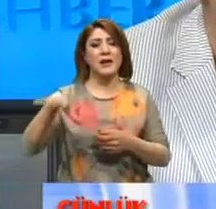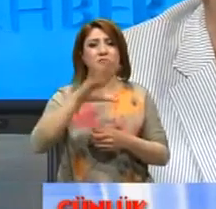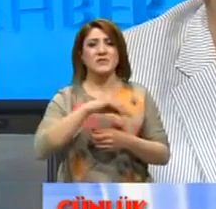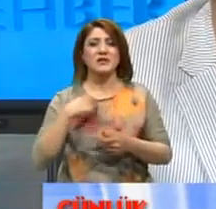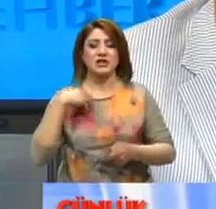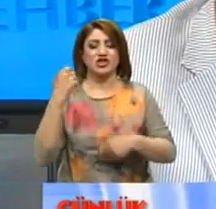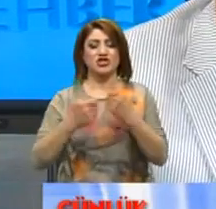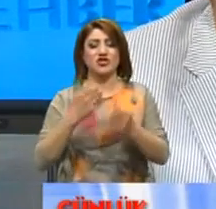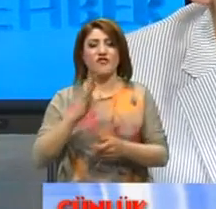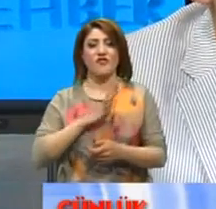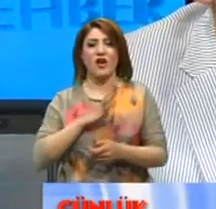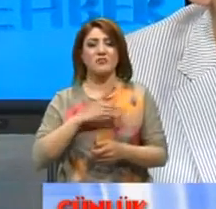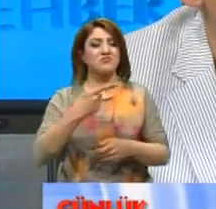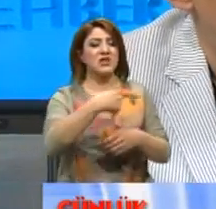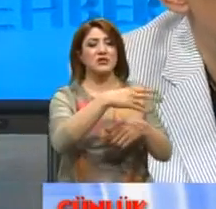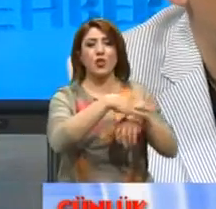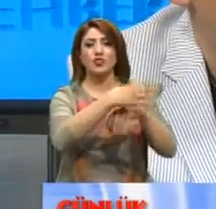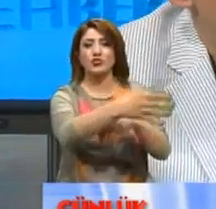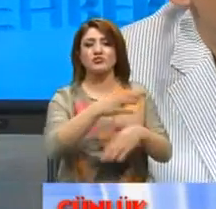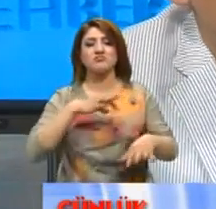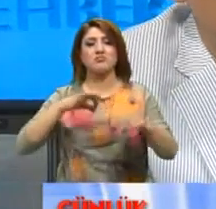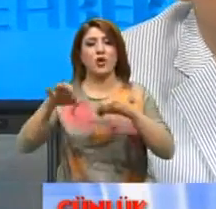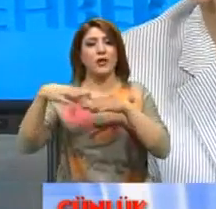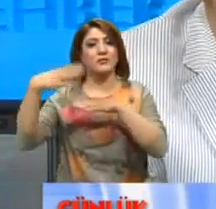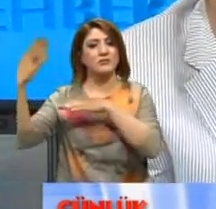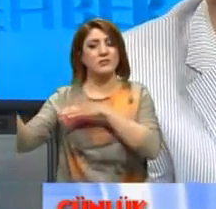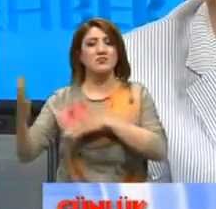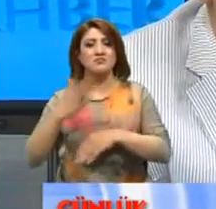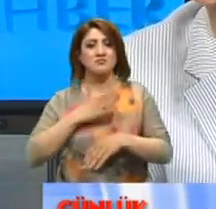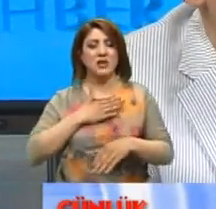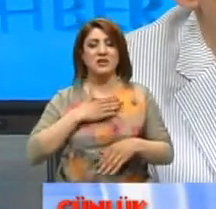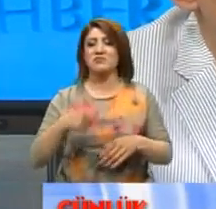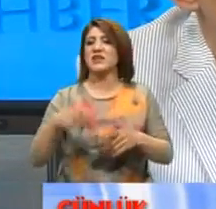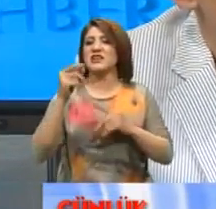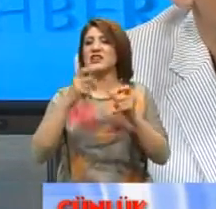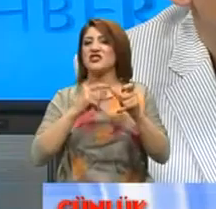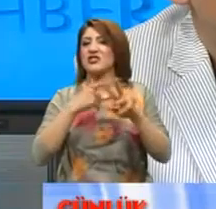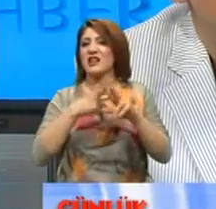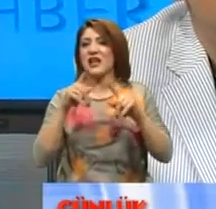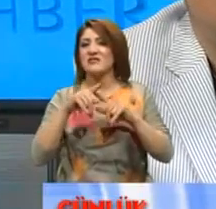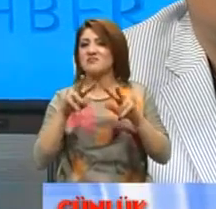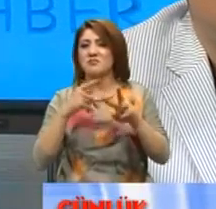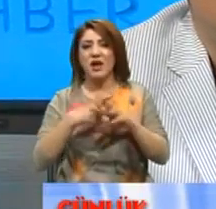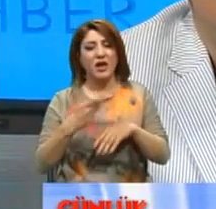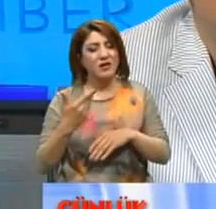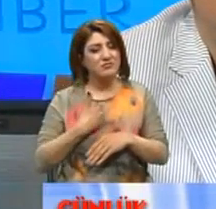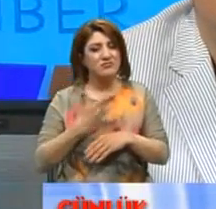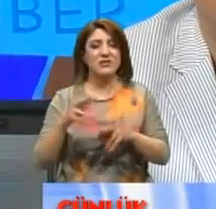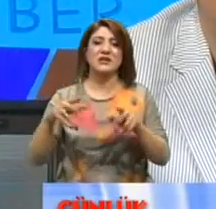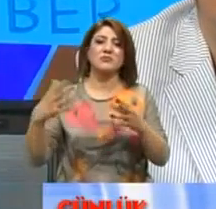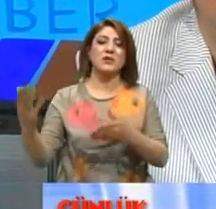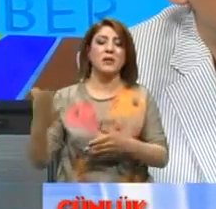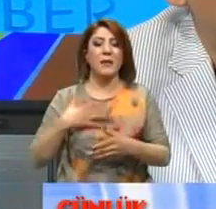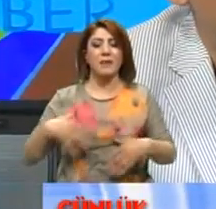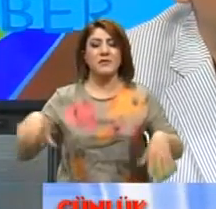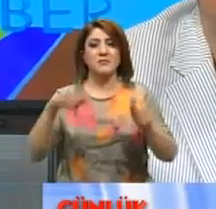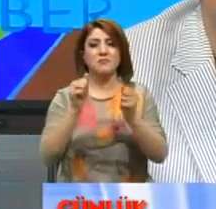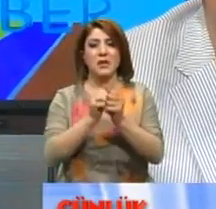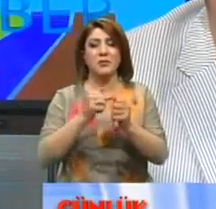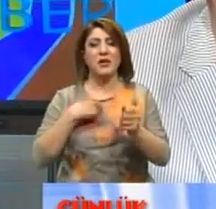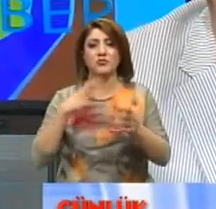bir işi gücü vardır. Biri doktordur, biri mühendistir, işte benim gibi biri işletmecidir, fizikçidir. Ama biz bir araya gelip